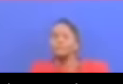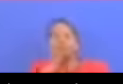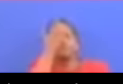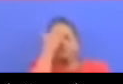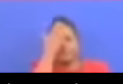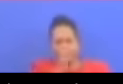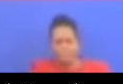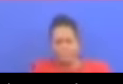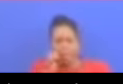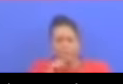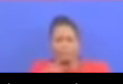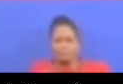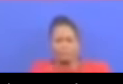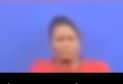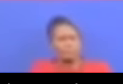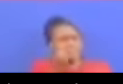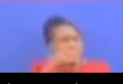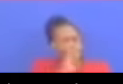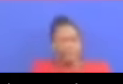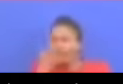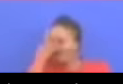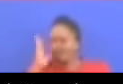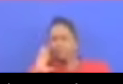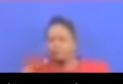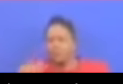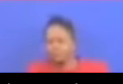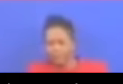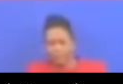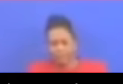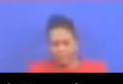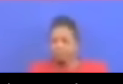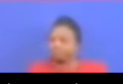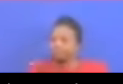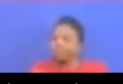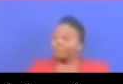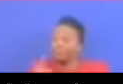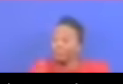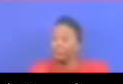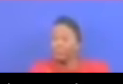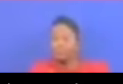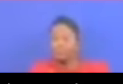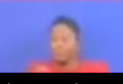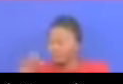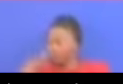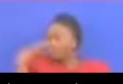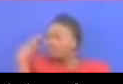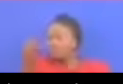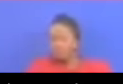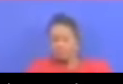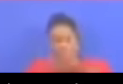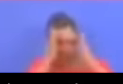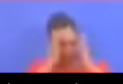ili tuisaidie serikali saa ingine tusioneane aibu kwa sababu hawa ni viongozi wamepelekwa kwa ajili ya kumsaidia rais